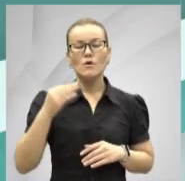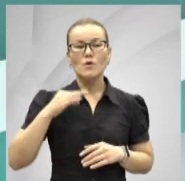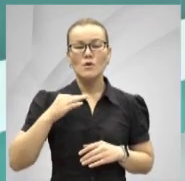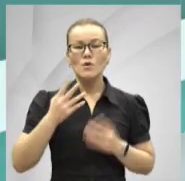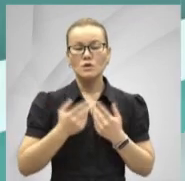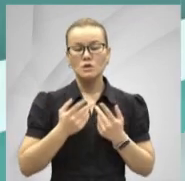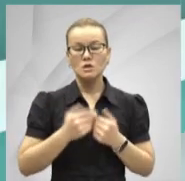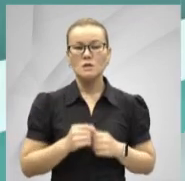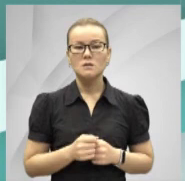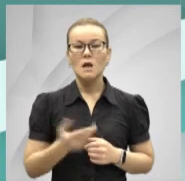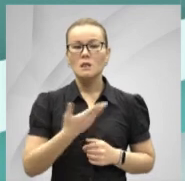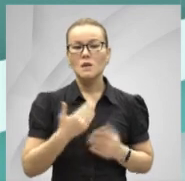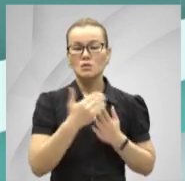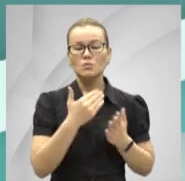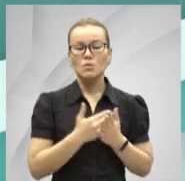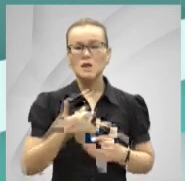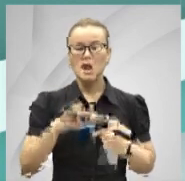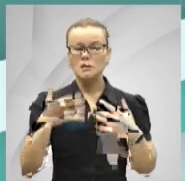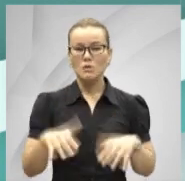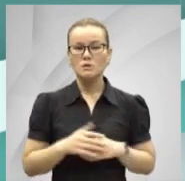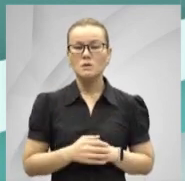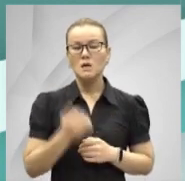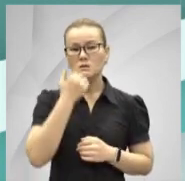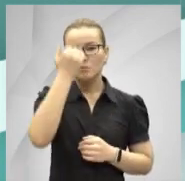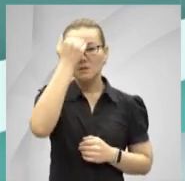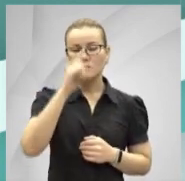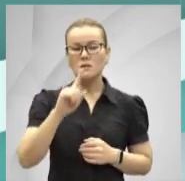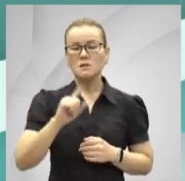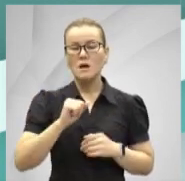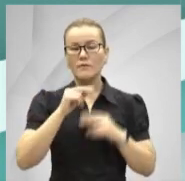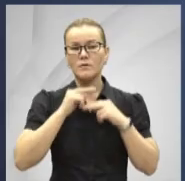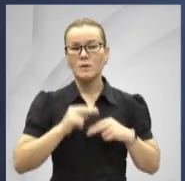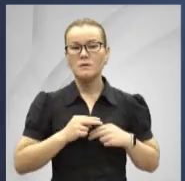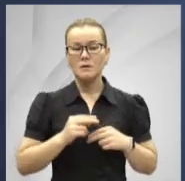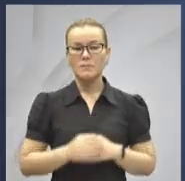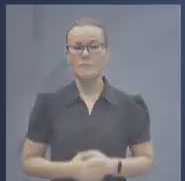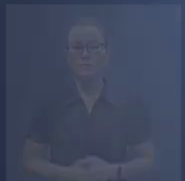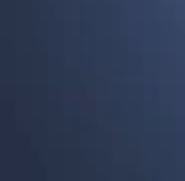На этом наш сегодняшний урок окончен. Спасибо за внимание!